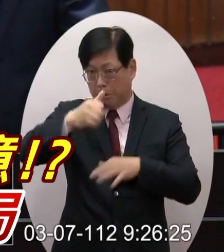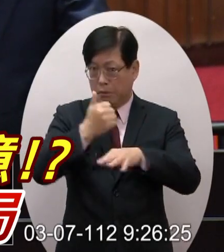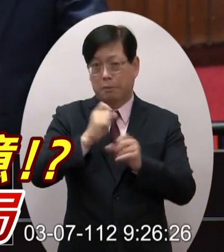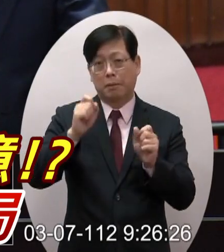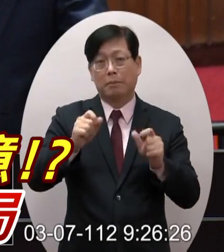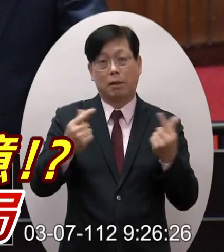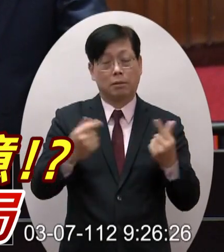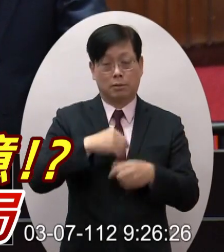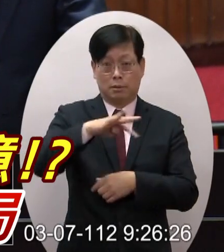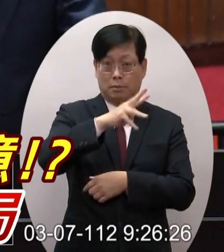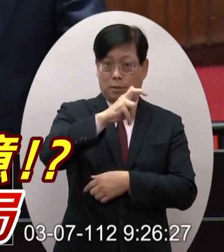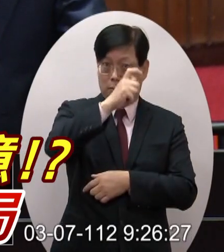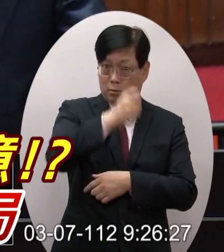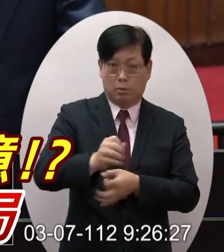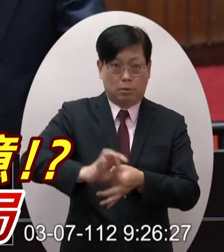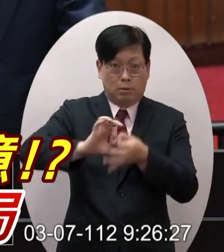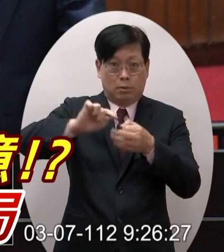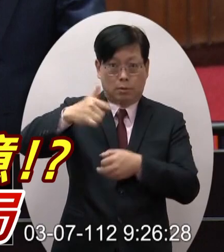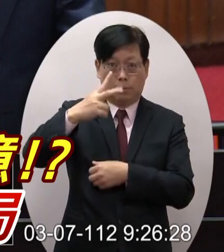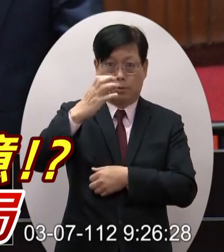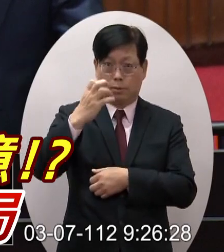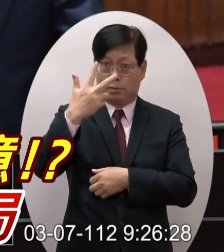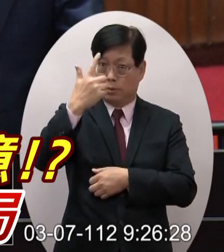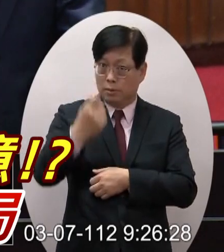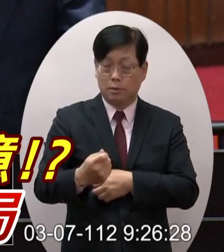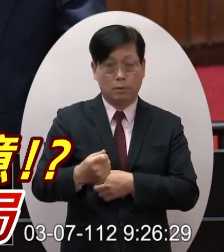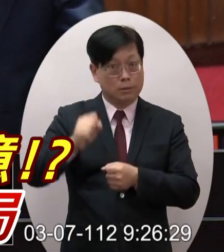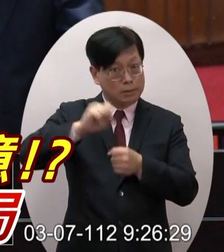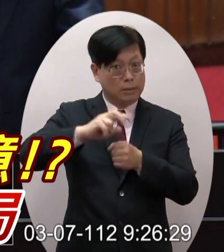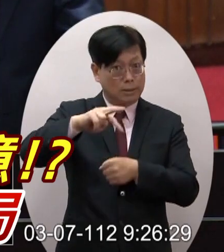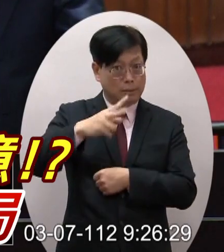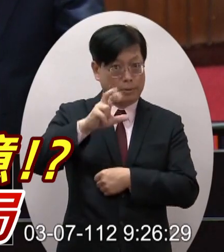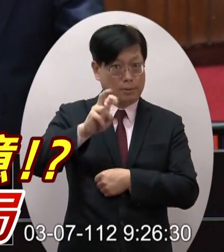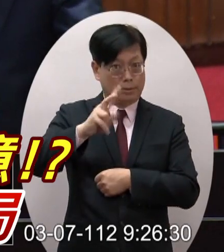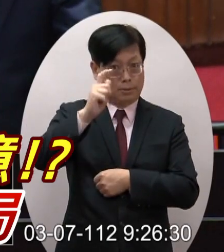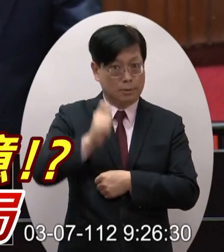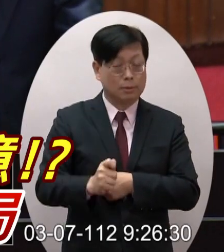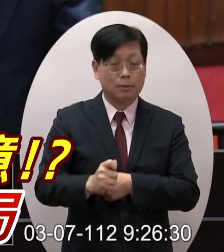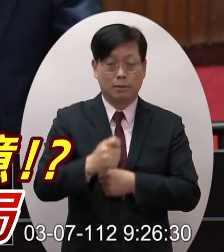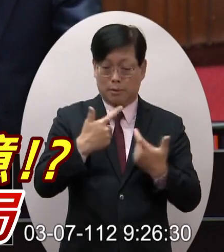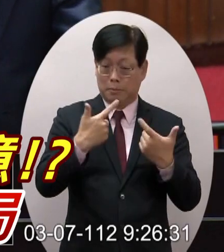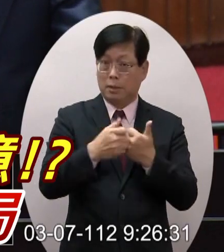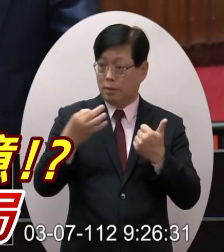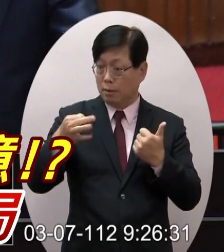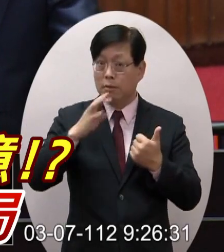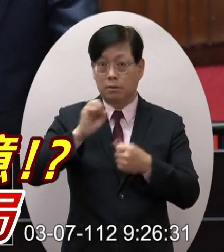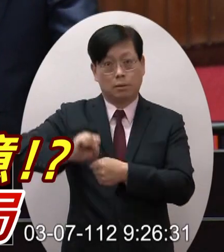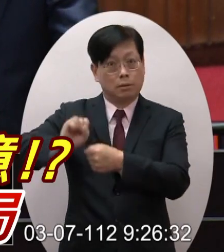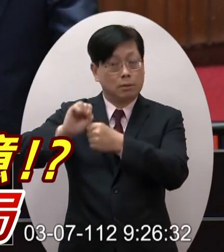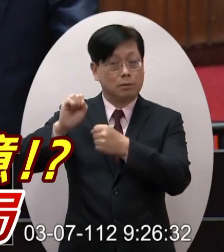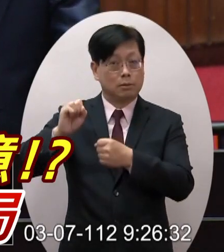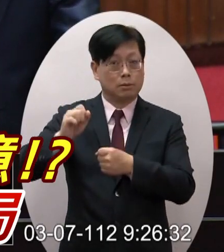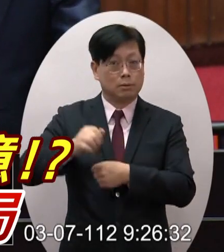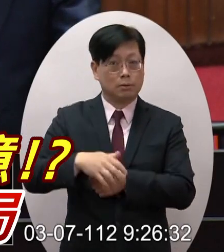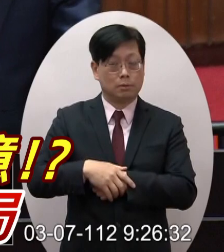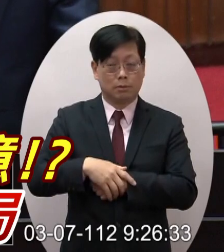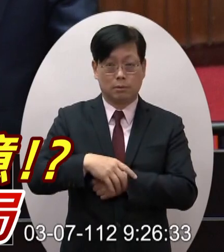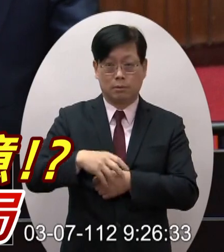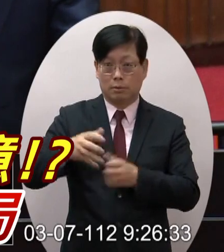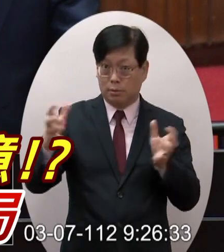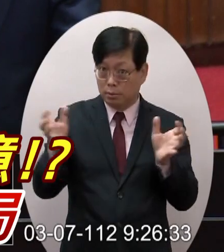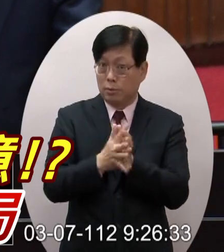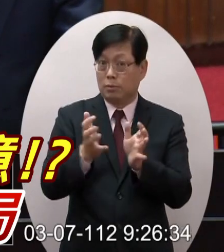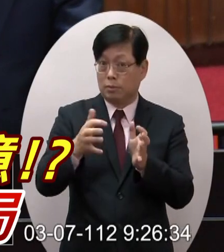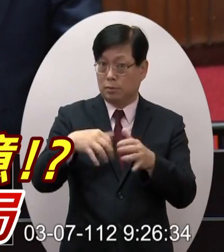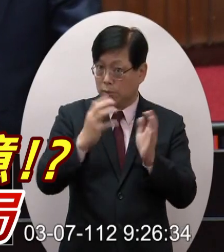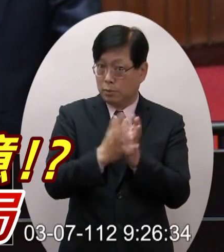看。你425亿调到697亿，总共加了272亿，配额款是这个增加总经费大